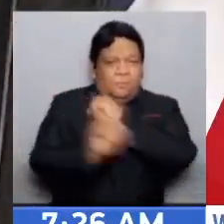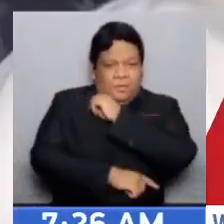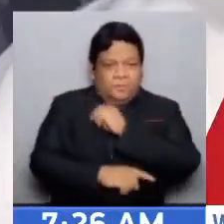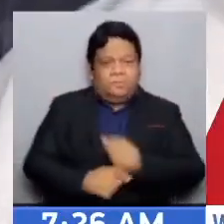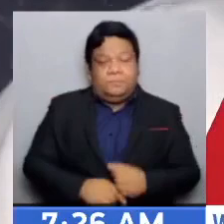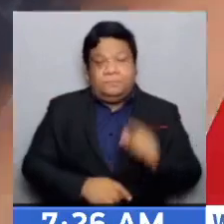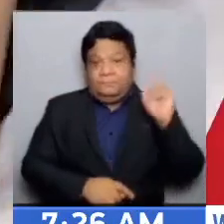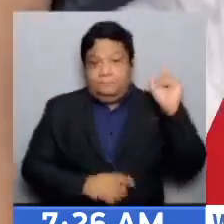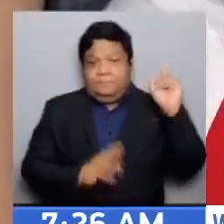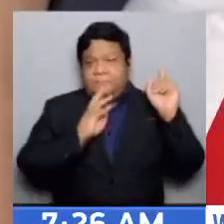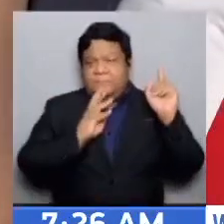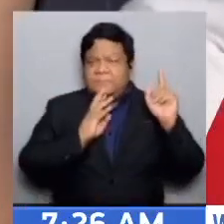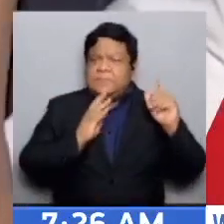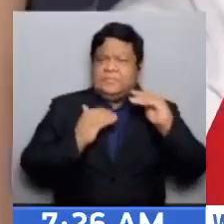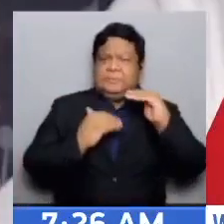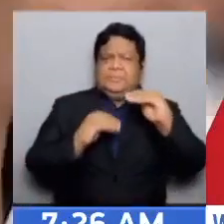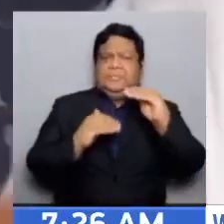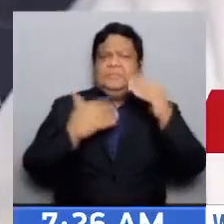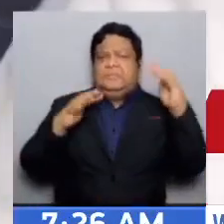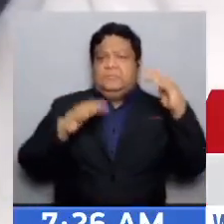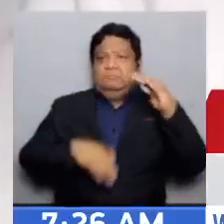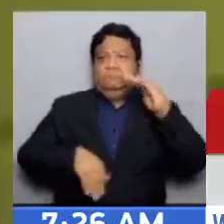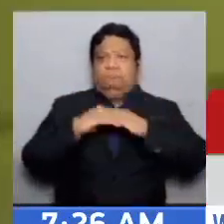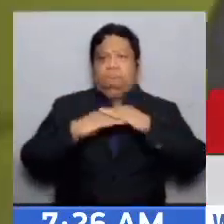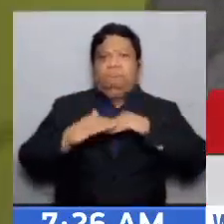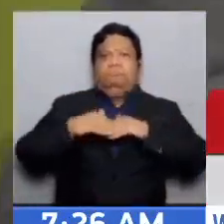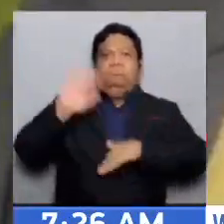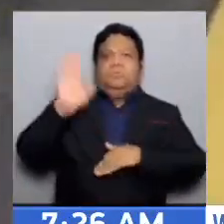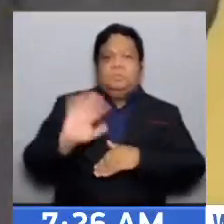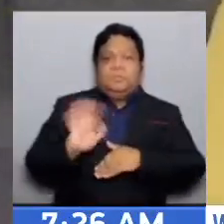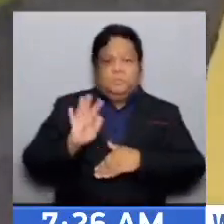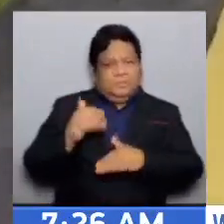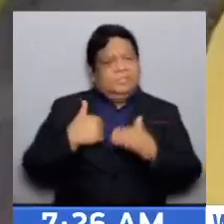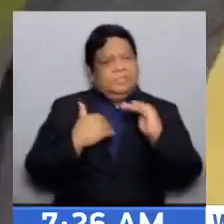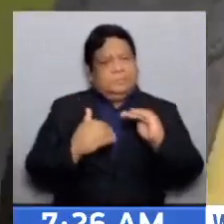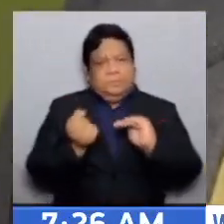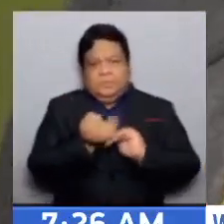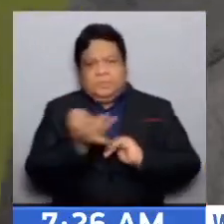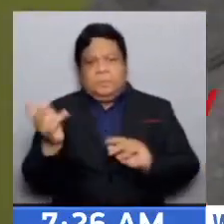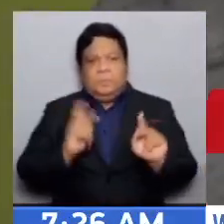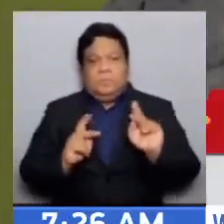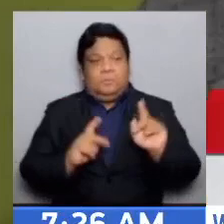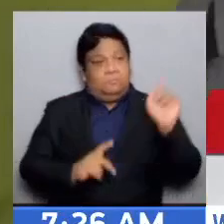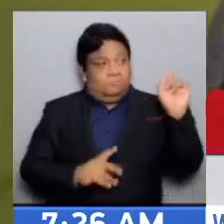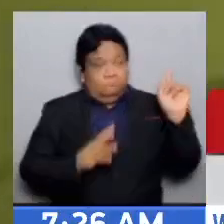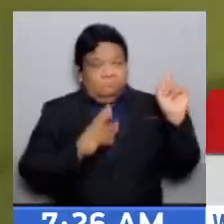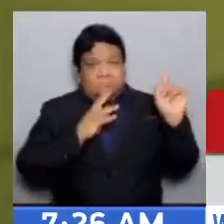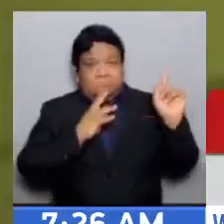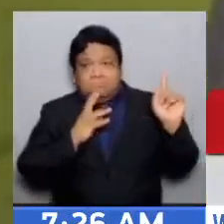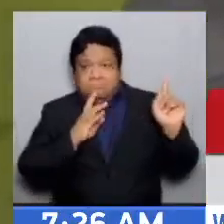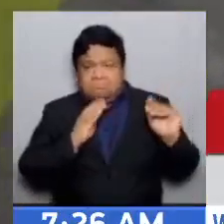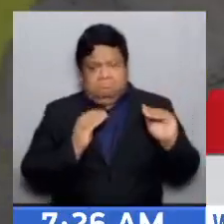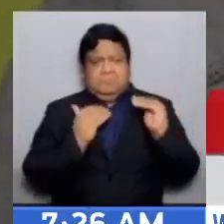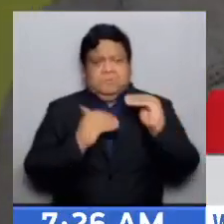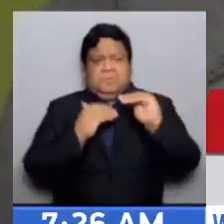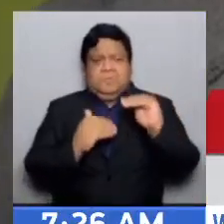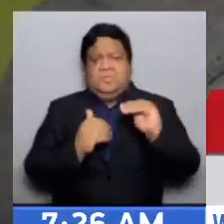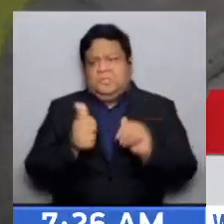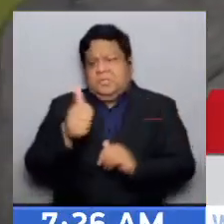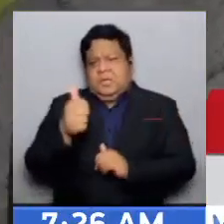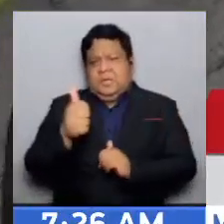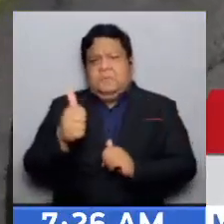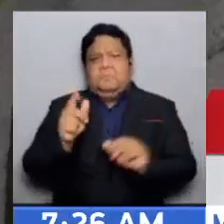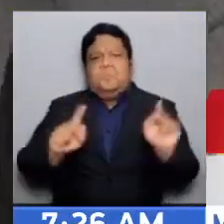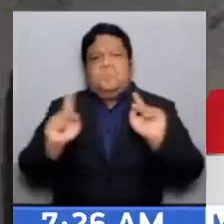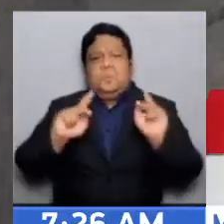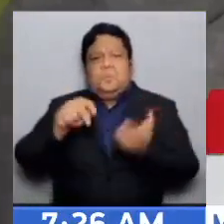sumasobra. May bilang po yan, may binibilang yung pasahero. Binibilang mo po yan, 10 lang talaga yung standing me. Paano kapag halimbawa